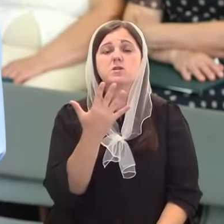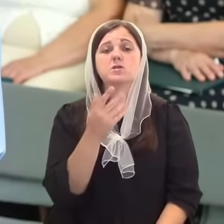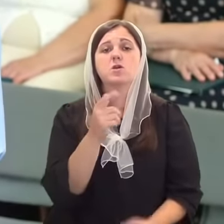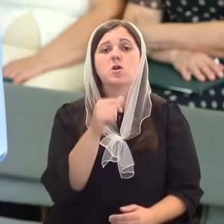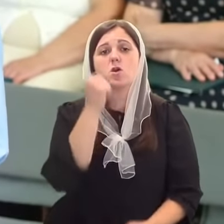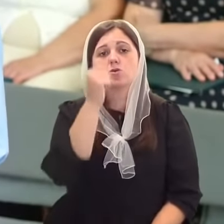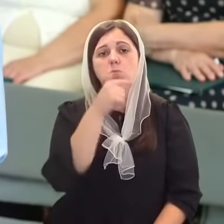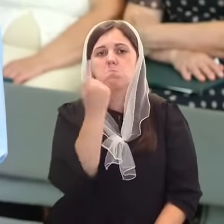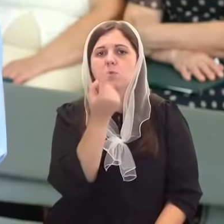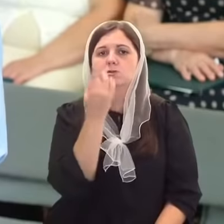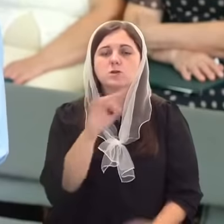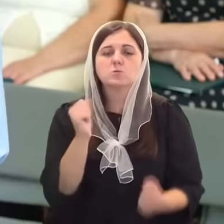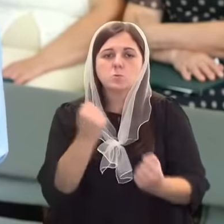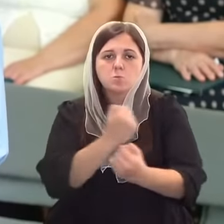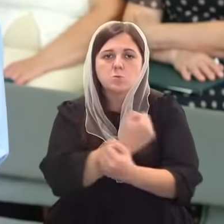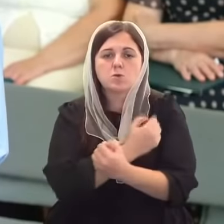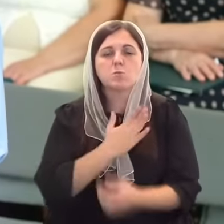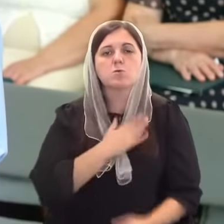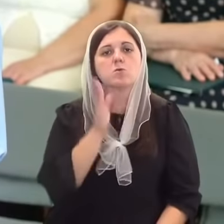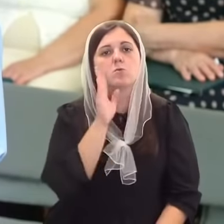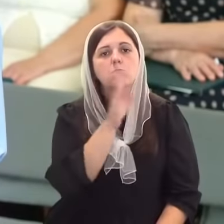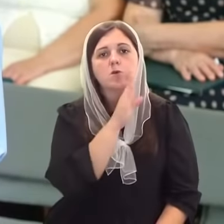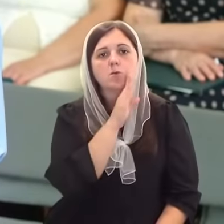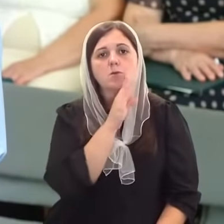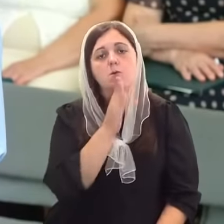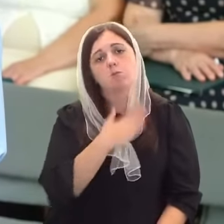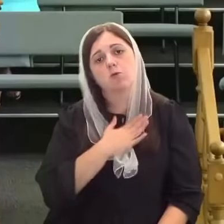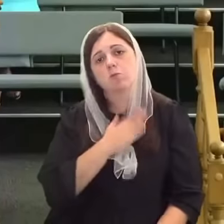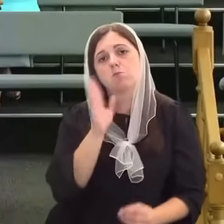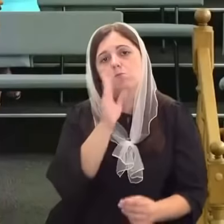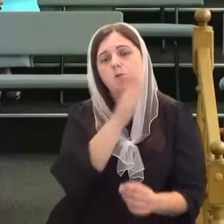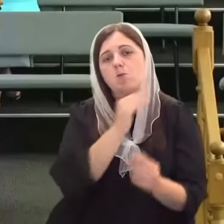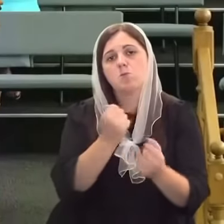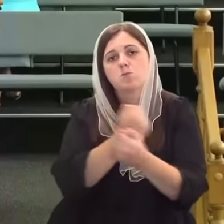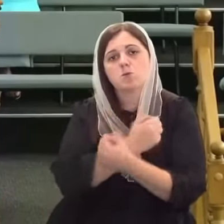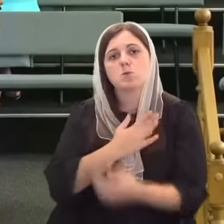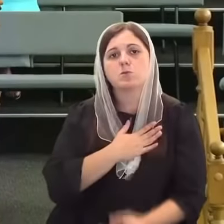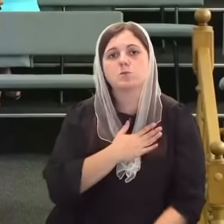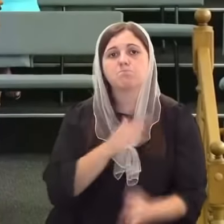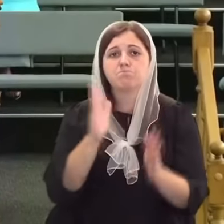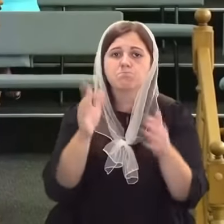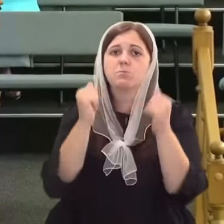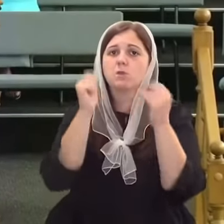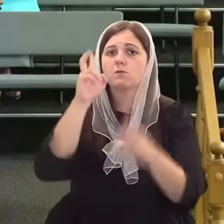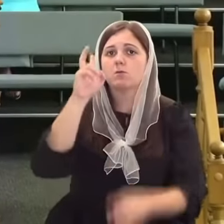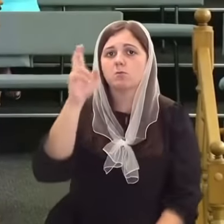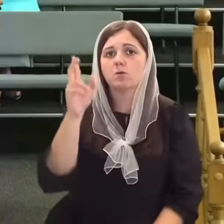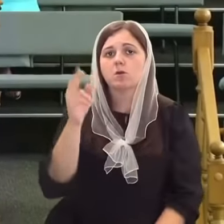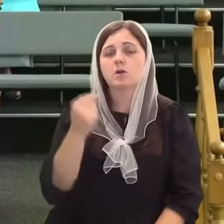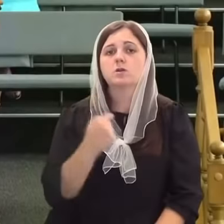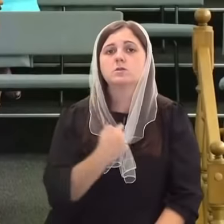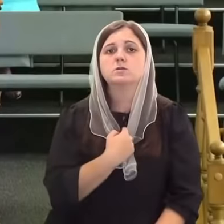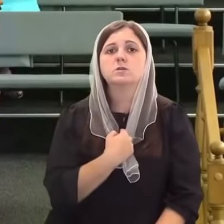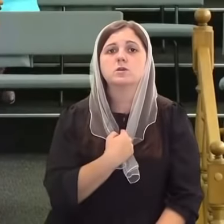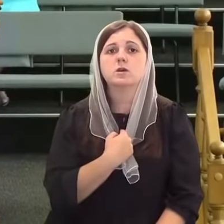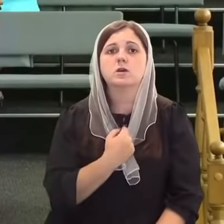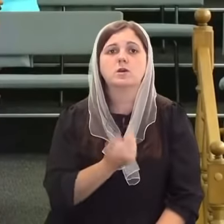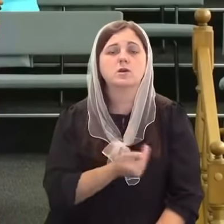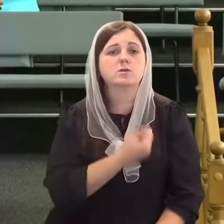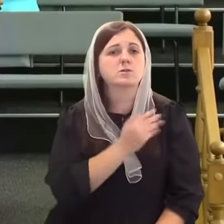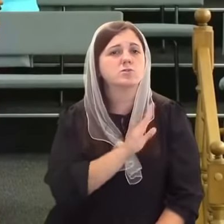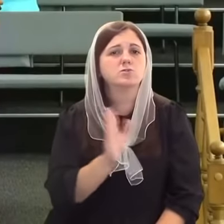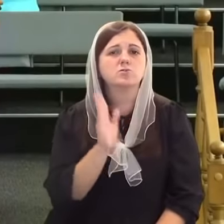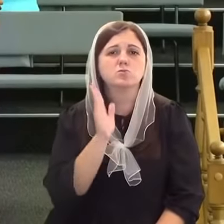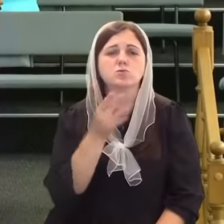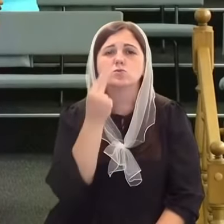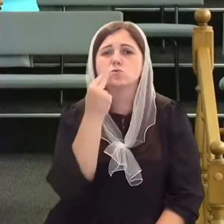маму. Моя мама обняла меня. Слава Богу. Братья и сестры, я не хочу